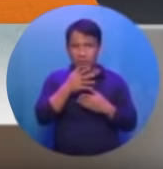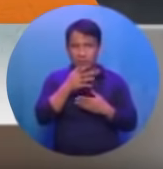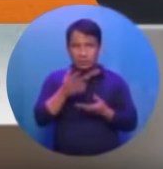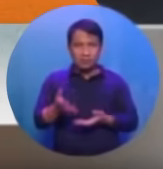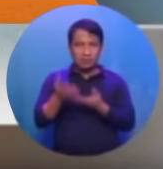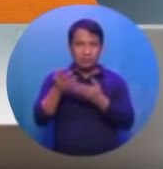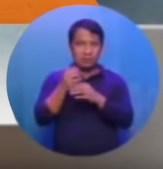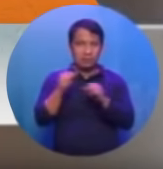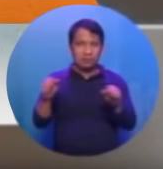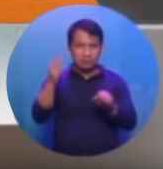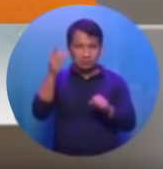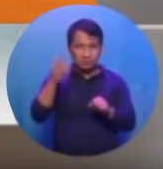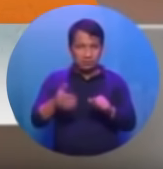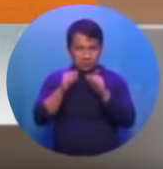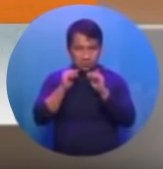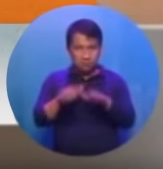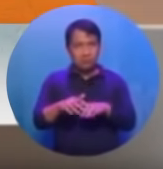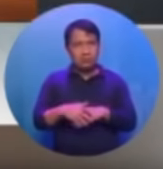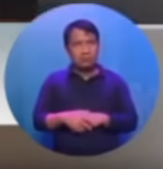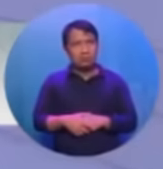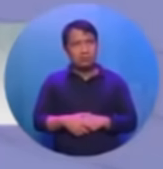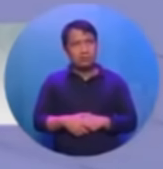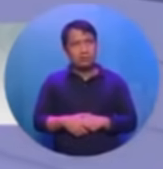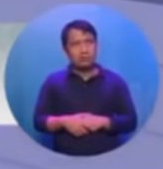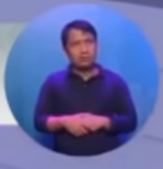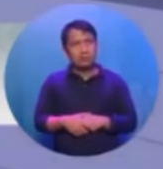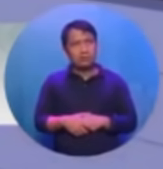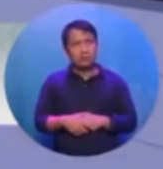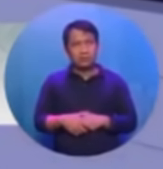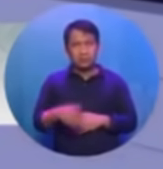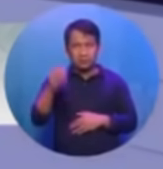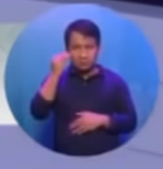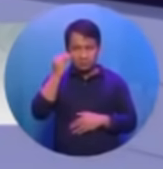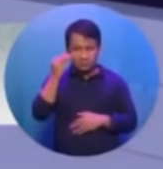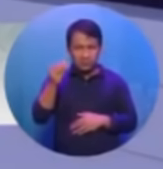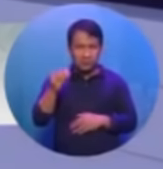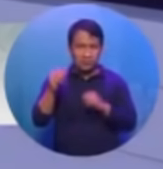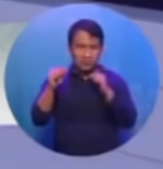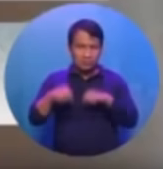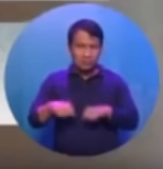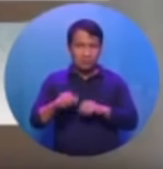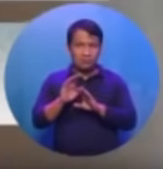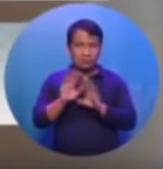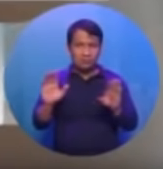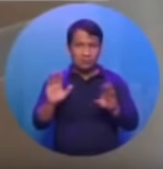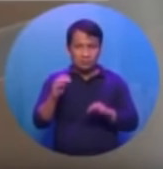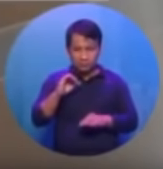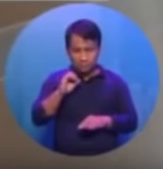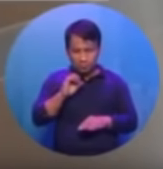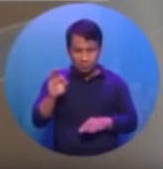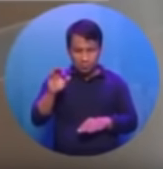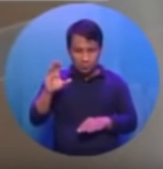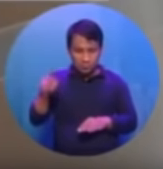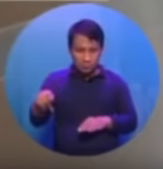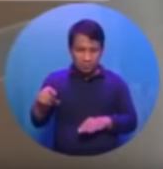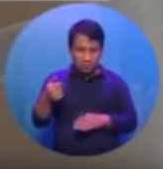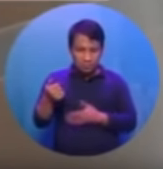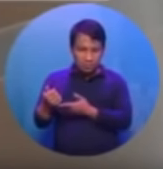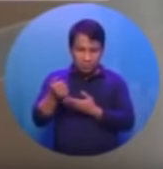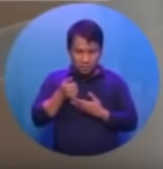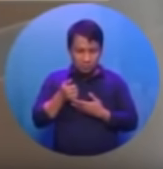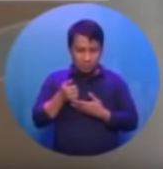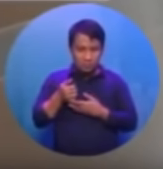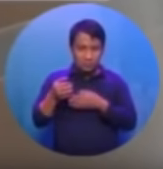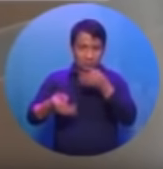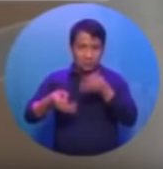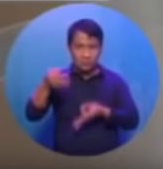kayo. Apa, stay safe. God bless po, Nay. God bless po. Sir Markley, ganun na lamang po. Huwag mo ibabang telepono. Tutulong po kami na para makakuha ka